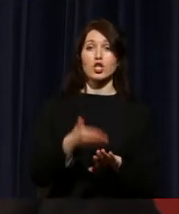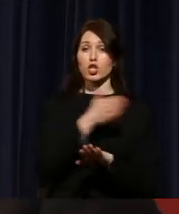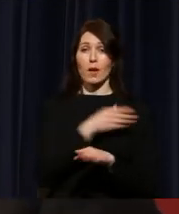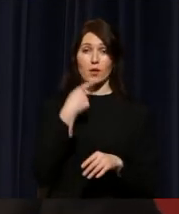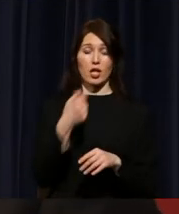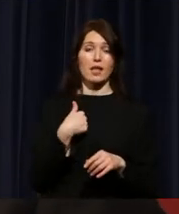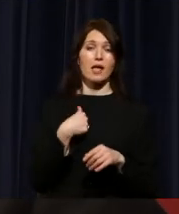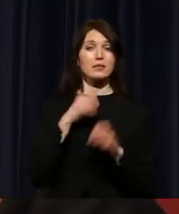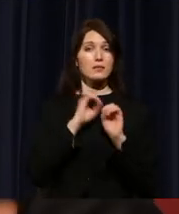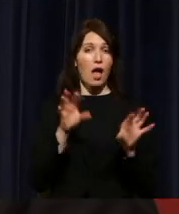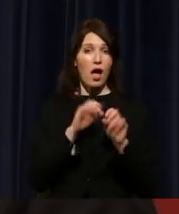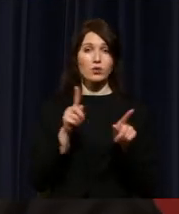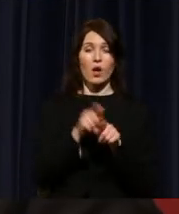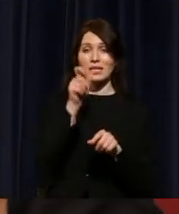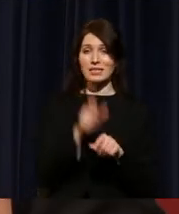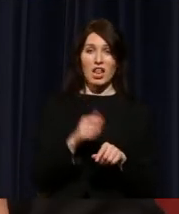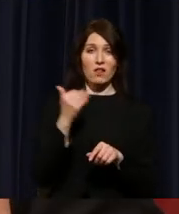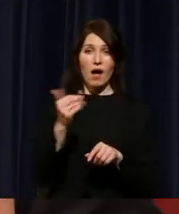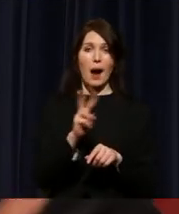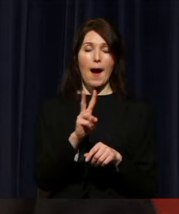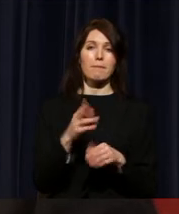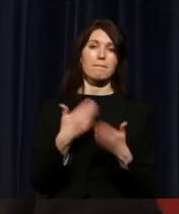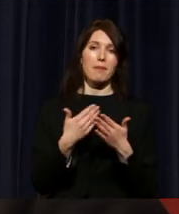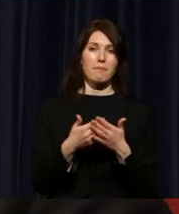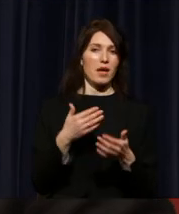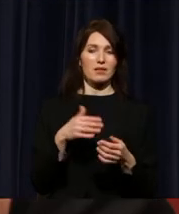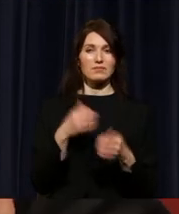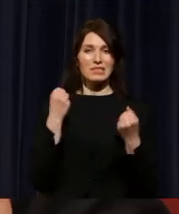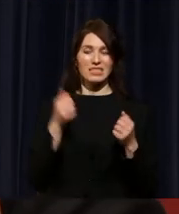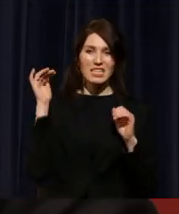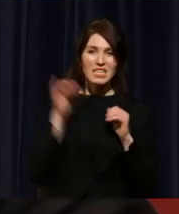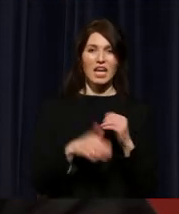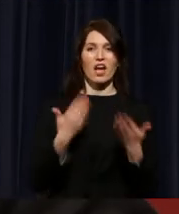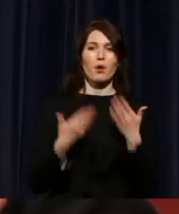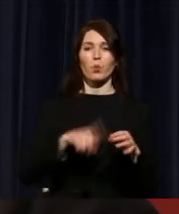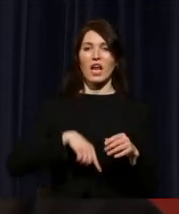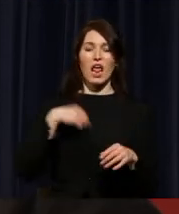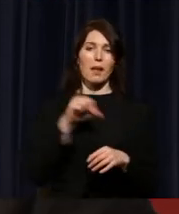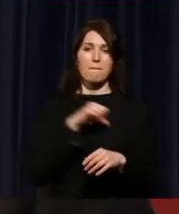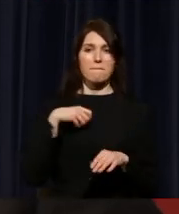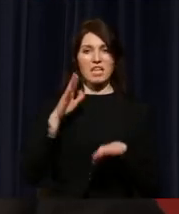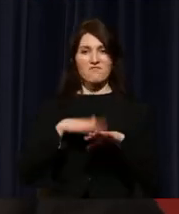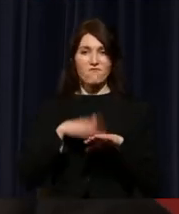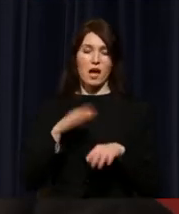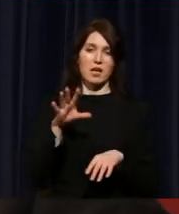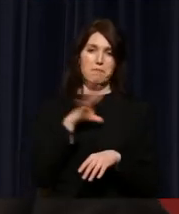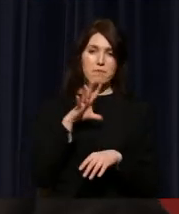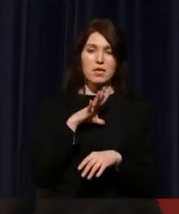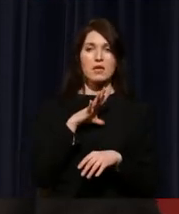minētais, ko es aprakstīju, arī cilvēkam, kas ir pietiekoši degradēts, kas ilgstoši ir varbūt pat savas vainas dēļ